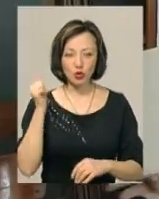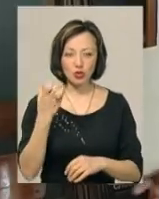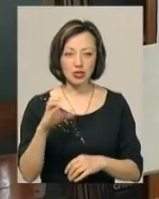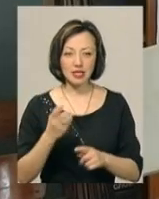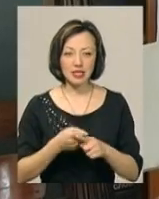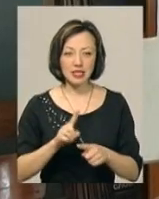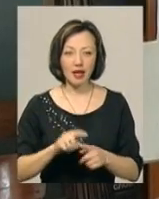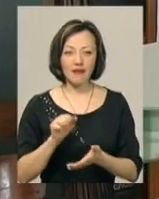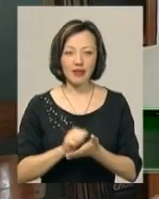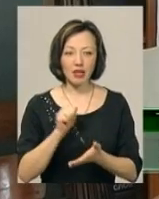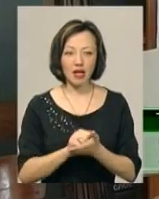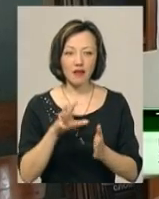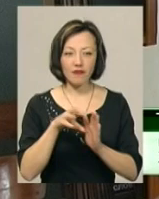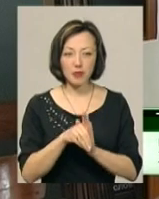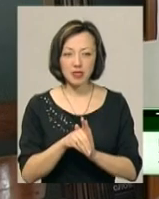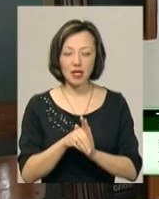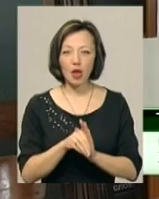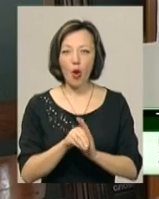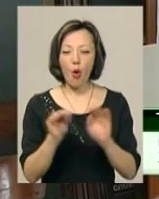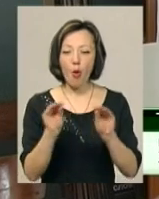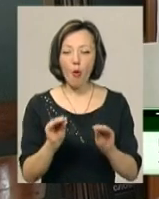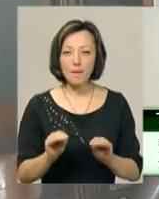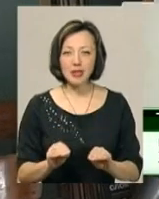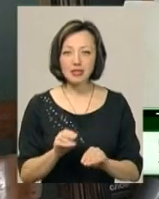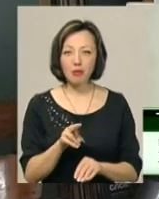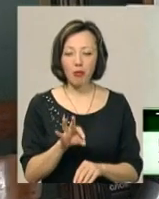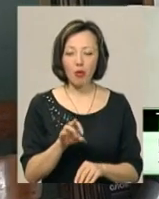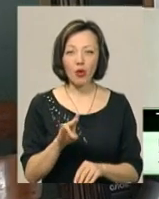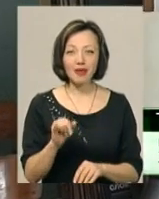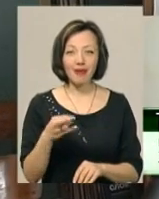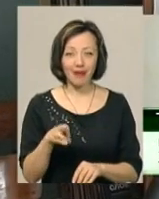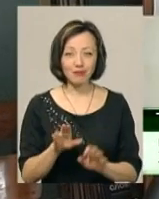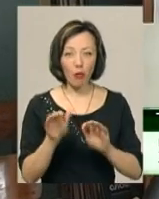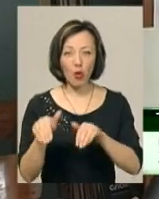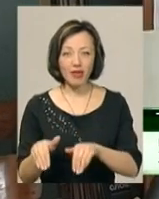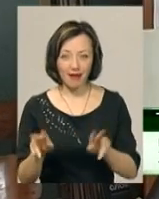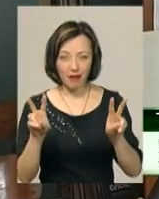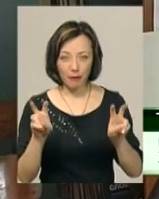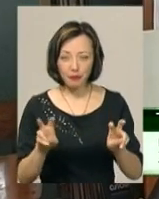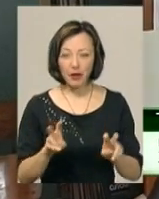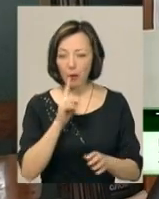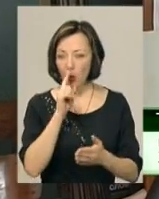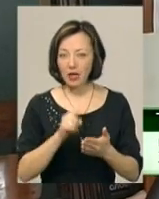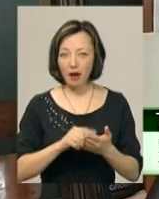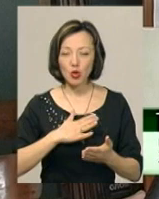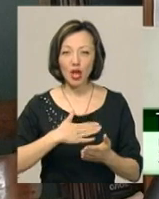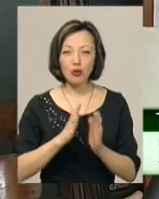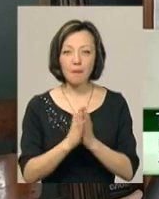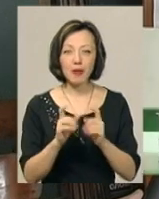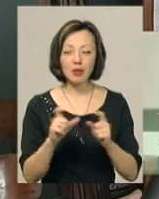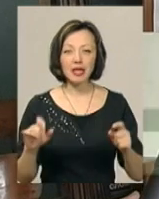видання містить собі опис саме Поділля. Воно потрапило у фонди нашої бібліотеки